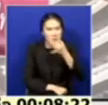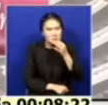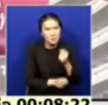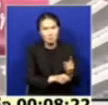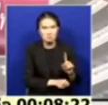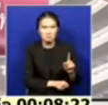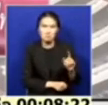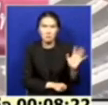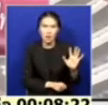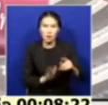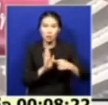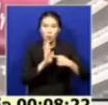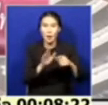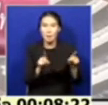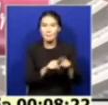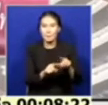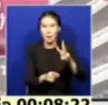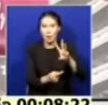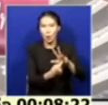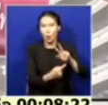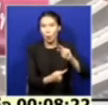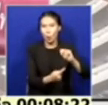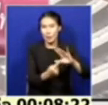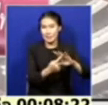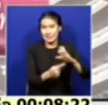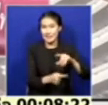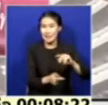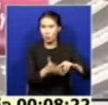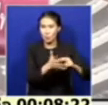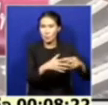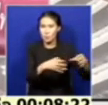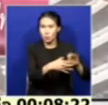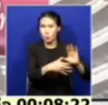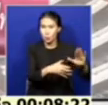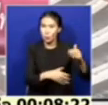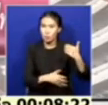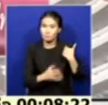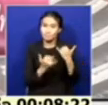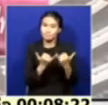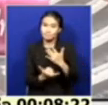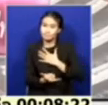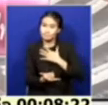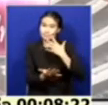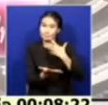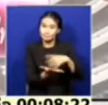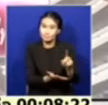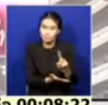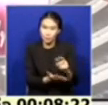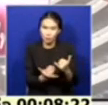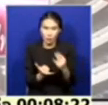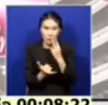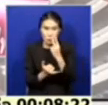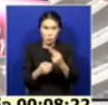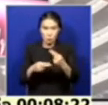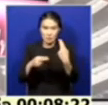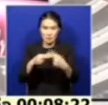ก็แน่นอนก็คงไม่อยากแสดงตัวเลยนะไม่แสดงตัวในลักษณะที่ก็ต้องการให้รับรู้ว่าอยู่ที่ไหน